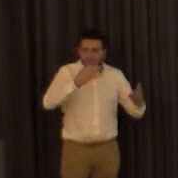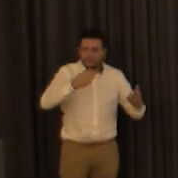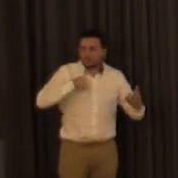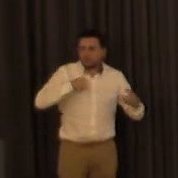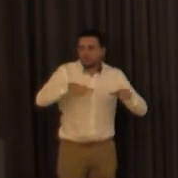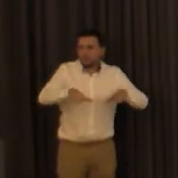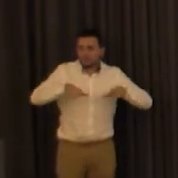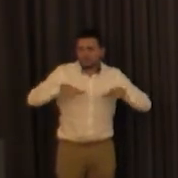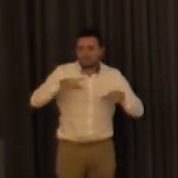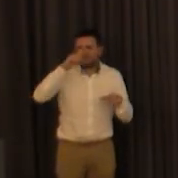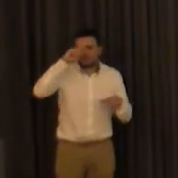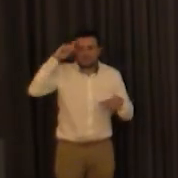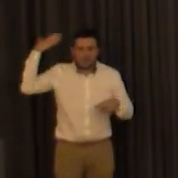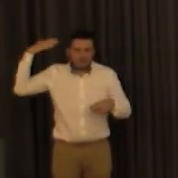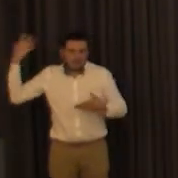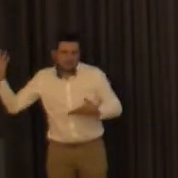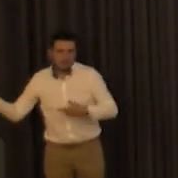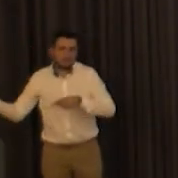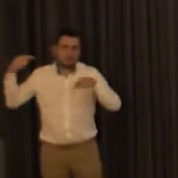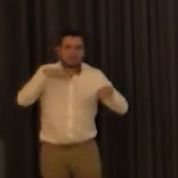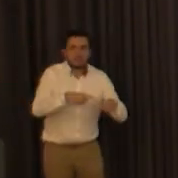vist, ha sigut una experiència molt maca.